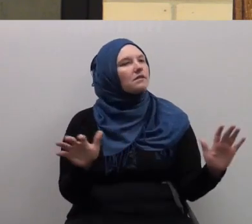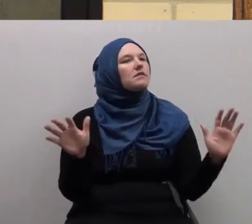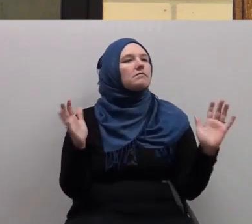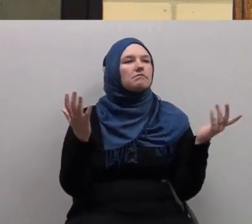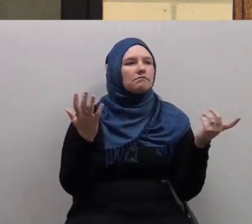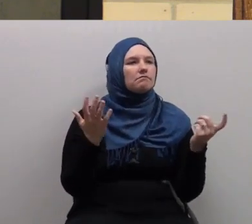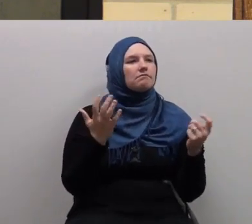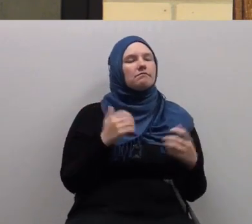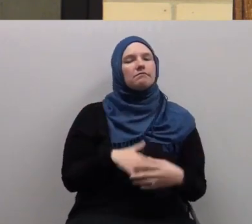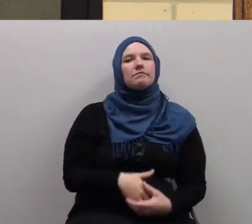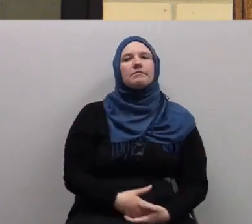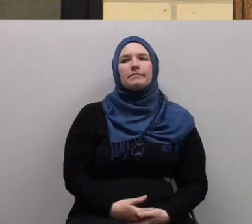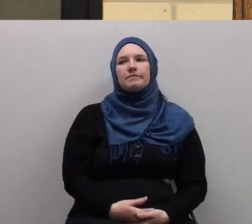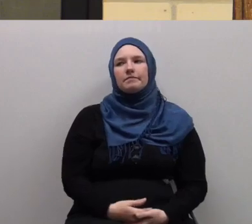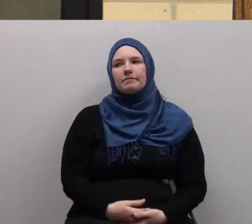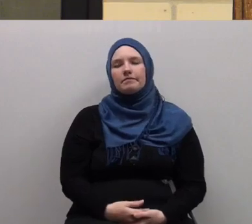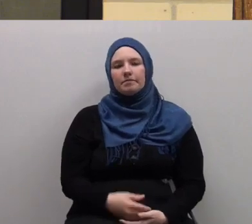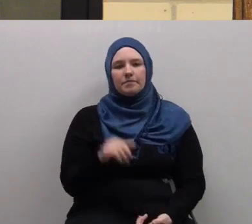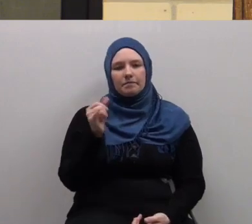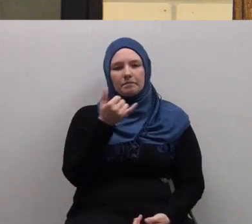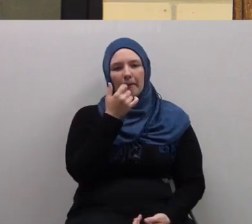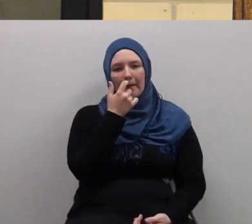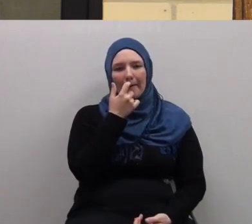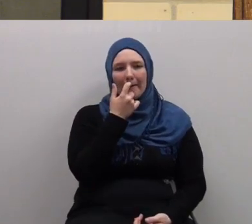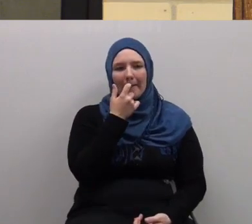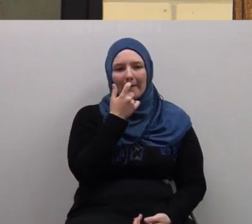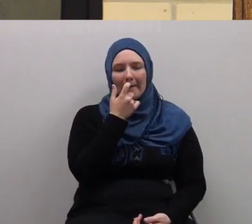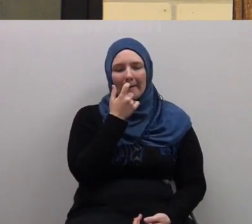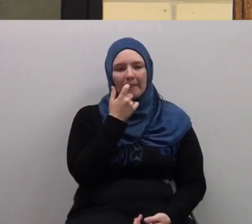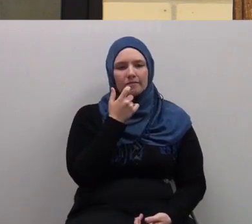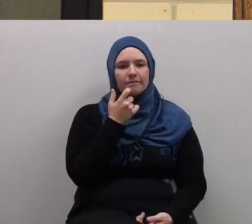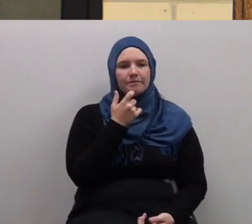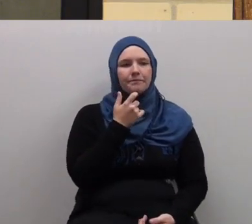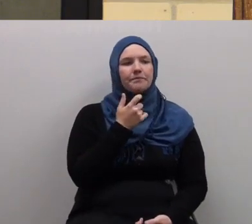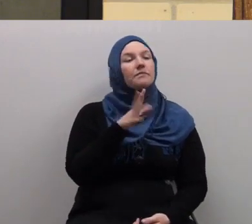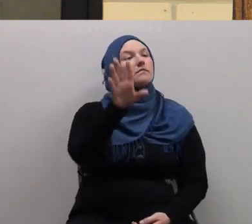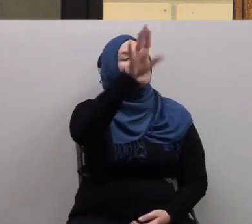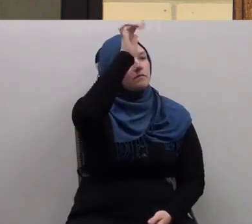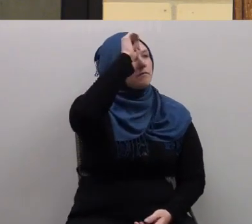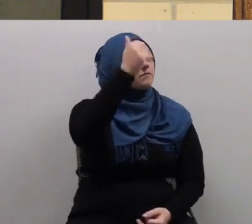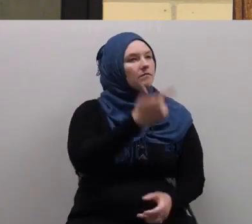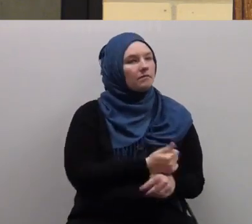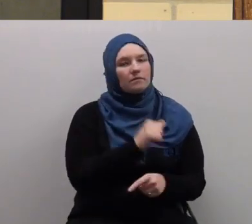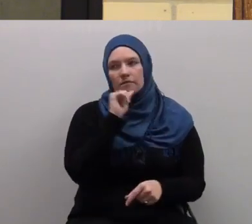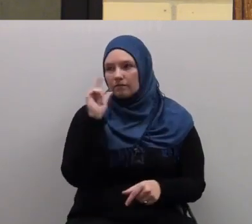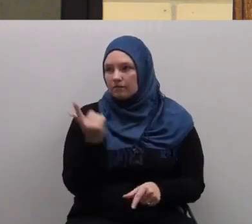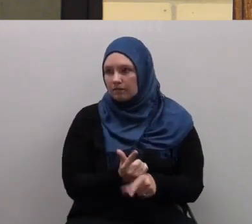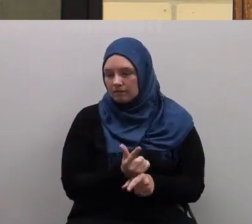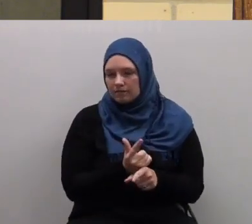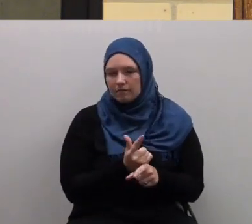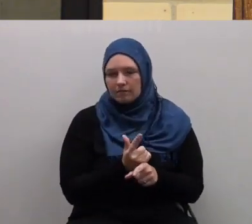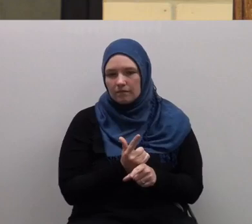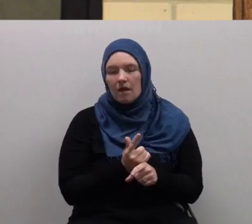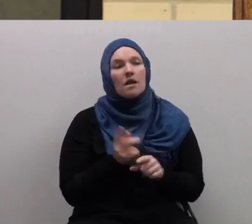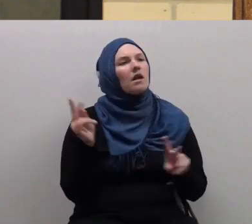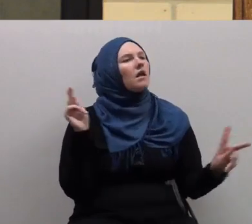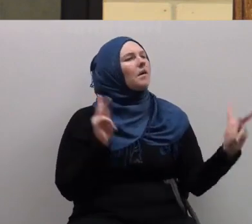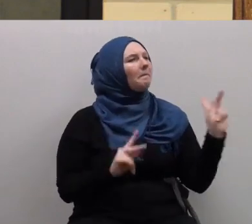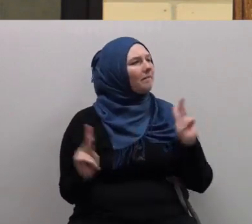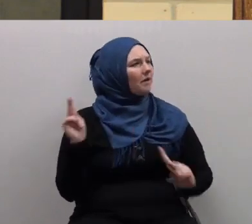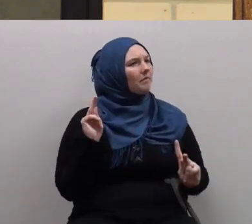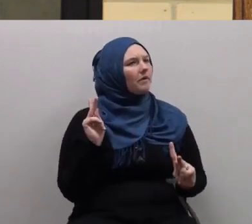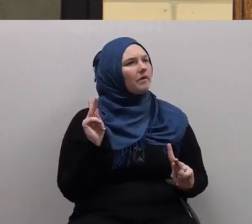وأشهد أن سيدنا مولانا محمدا عبده ورسوله وبعد. Brothers and sisters, the people